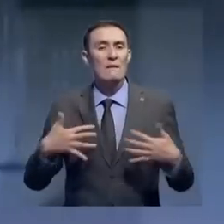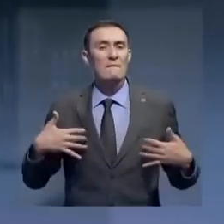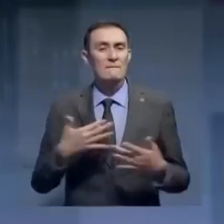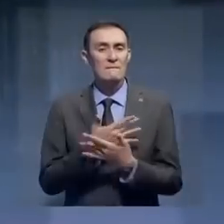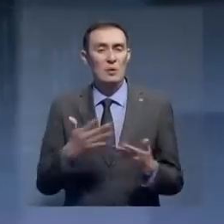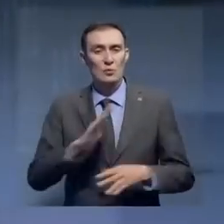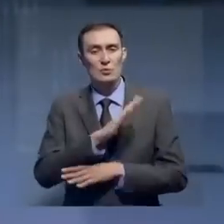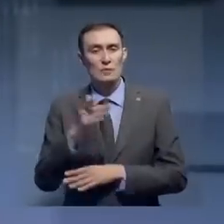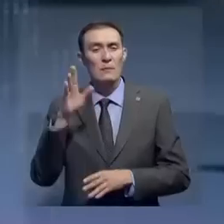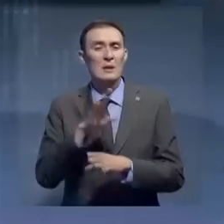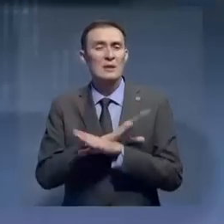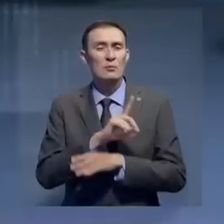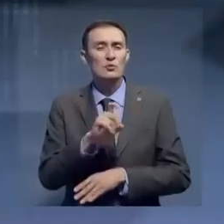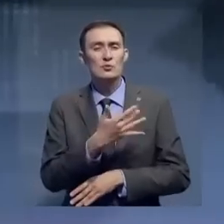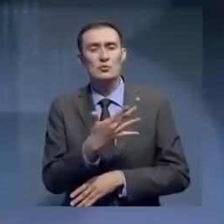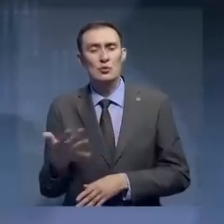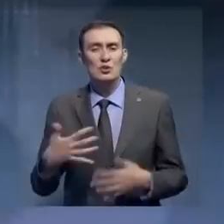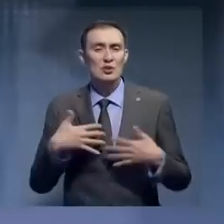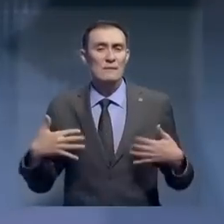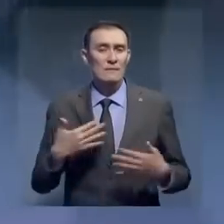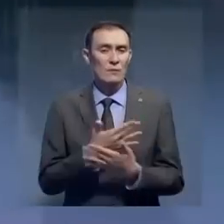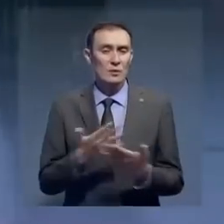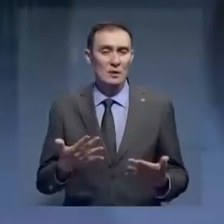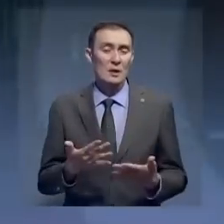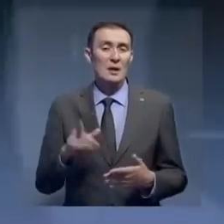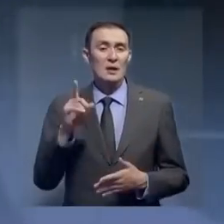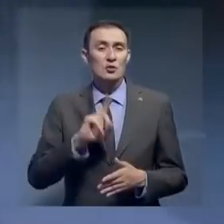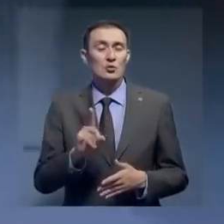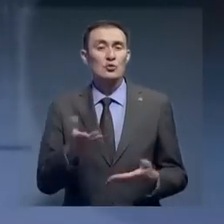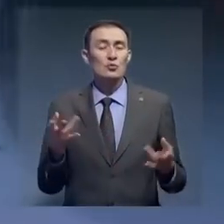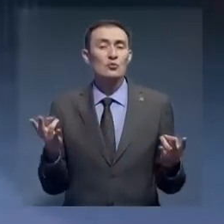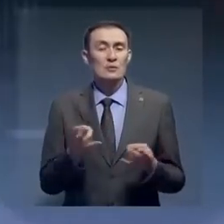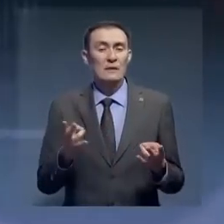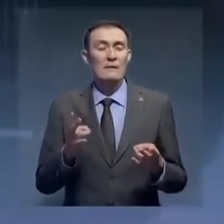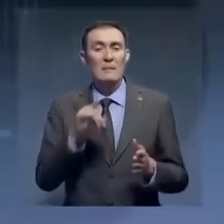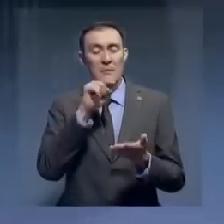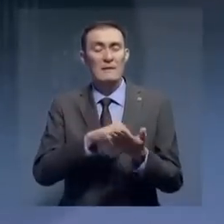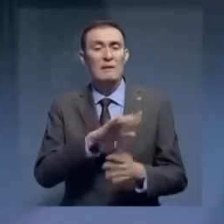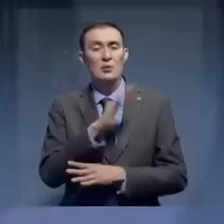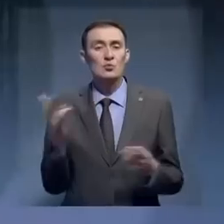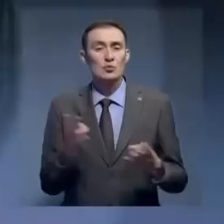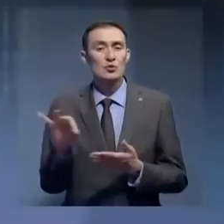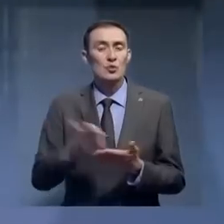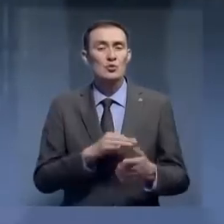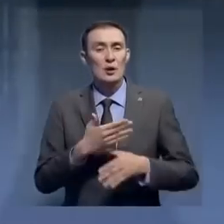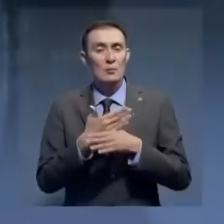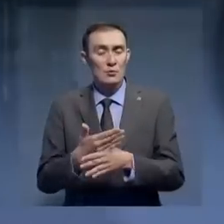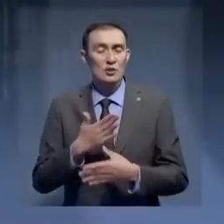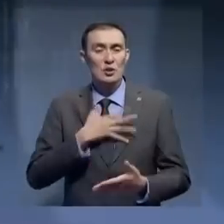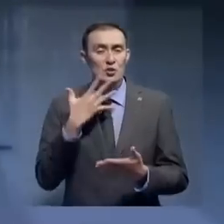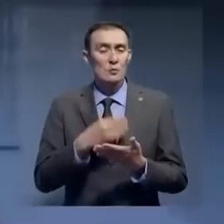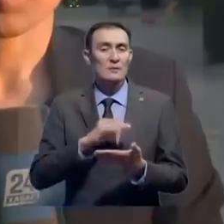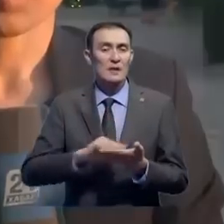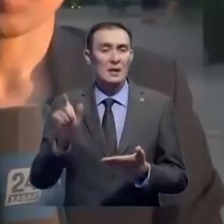лесов уже известно что погибли сотни представителей животного мира тем что еще нужно остаются в лесу нужна помощь наш